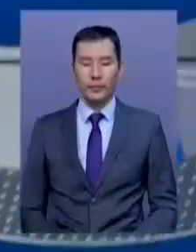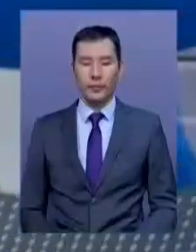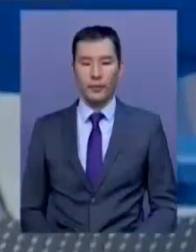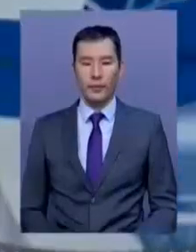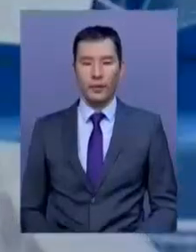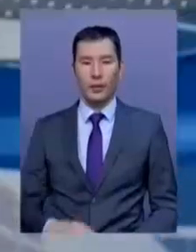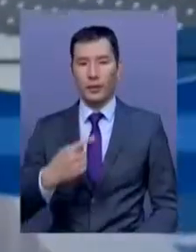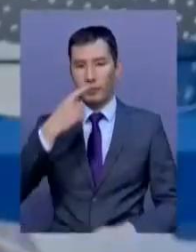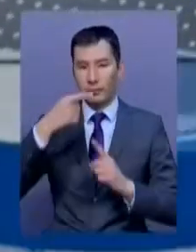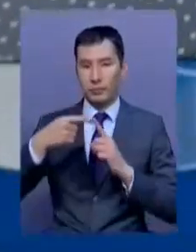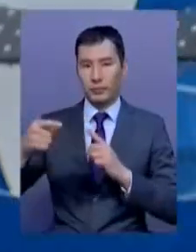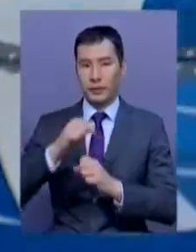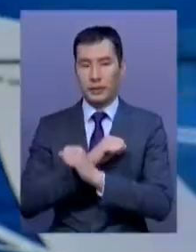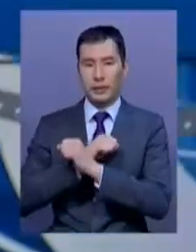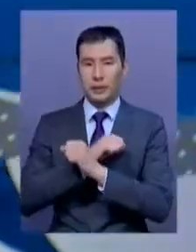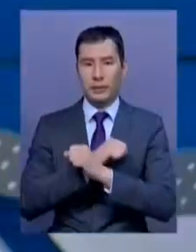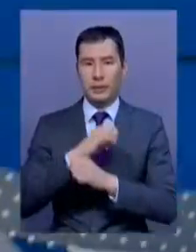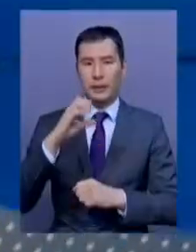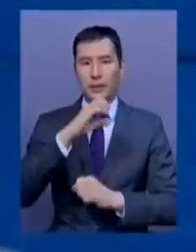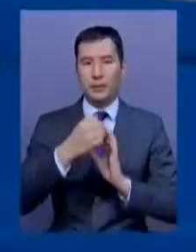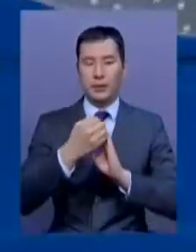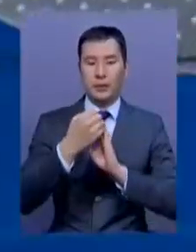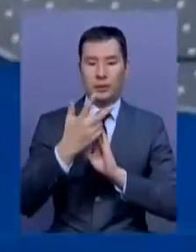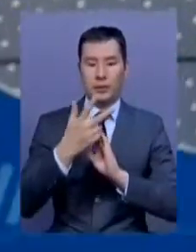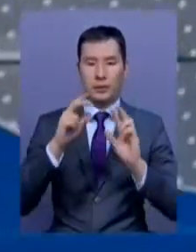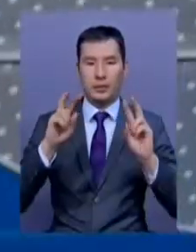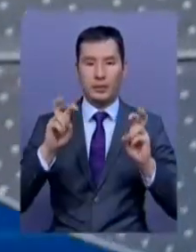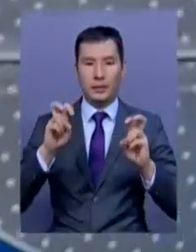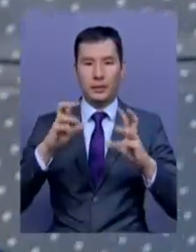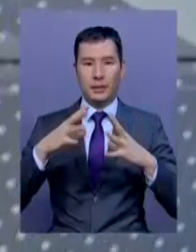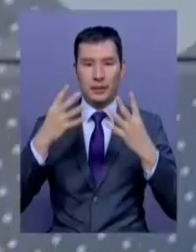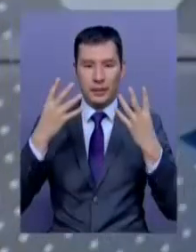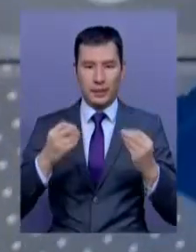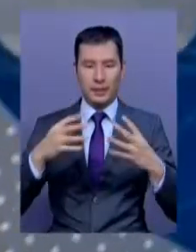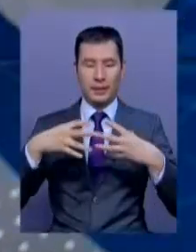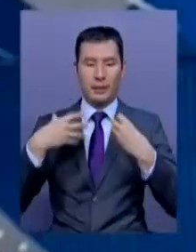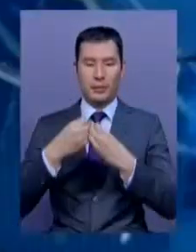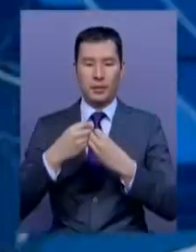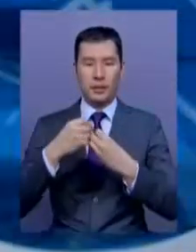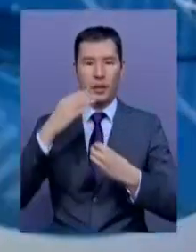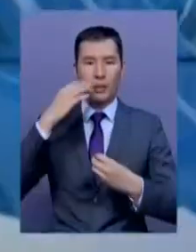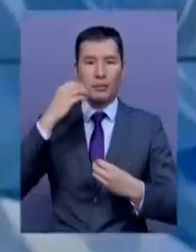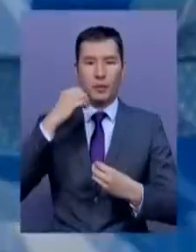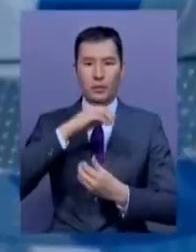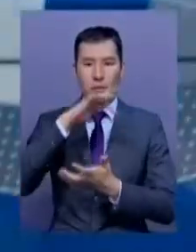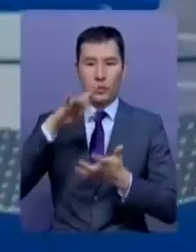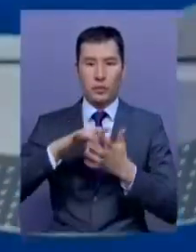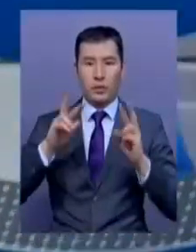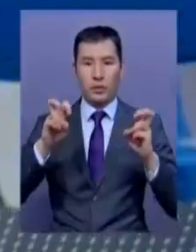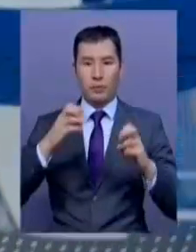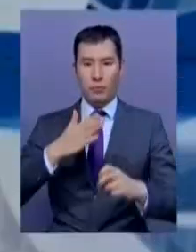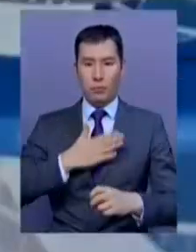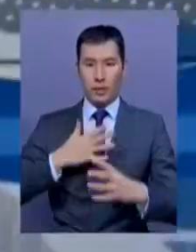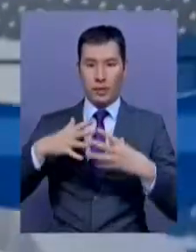Алдағы демалыс, яғни қыркүйектің 13-і отбасы күні. Осыған орай Алматыда «Менің отбасым, менің байлығым» атты